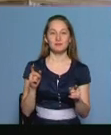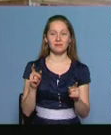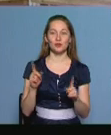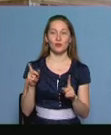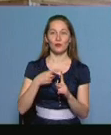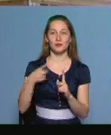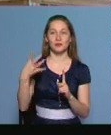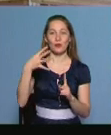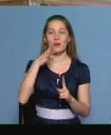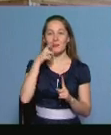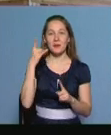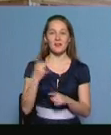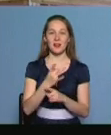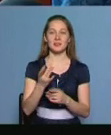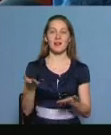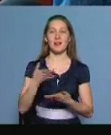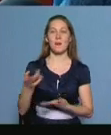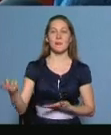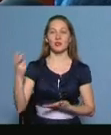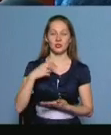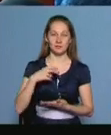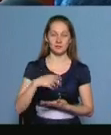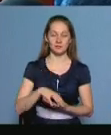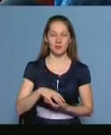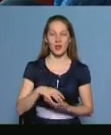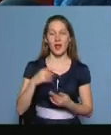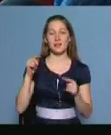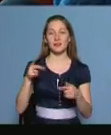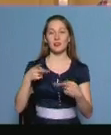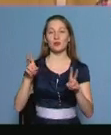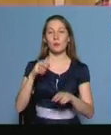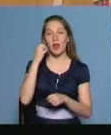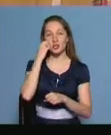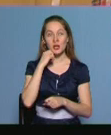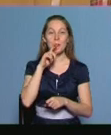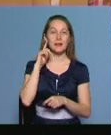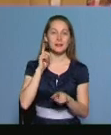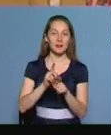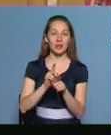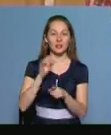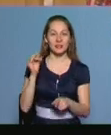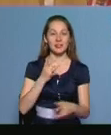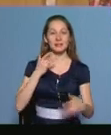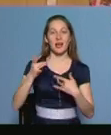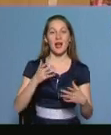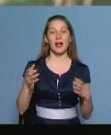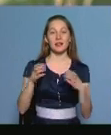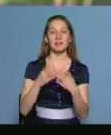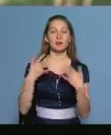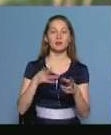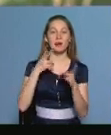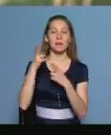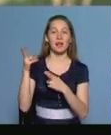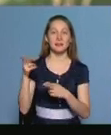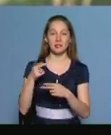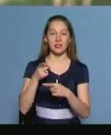40 лет впервые уже к нам пришли. В этом клубе интересно не только пожилым, но и молодым. Артисты коллектива «Марджан» уже объездили